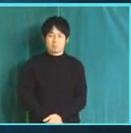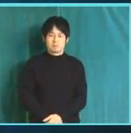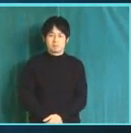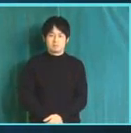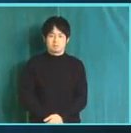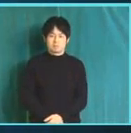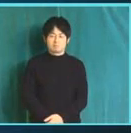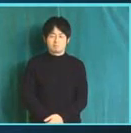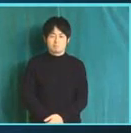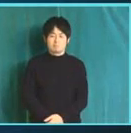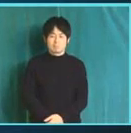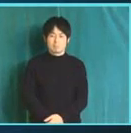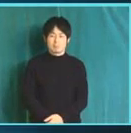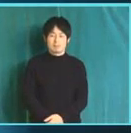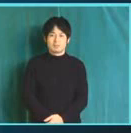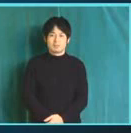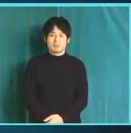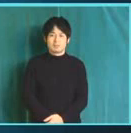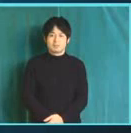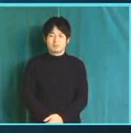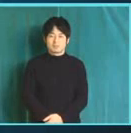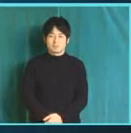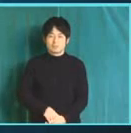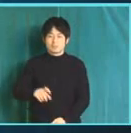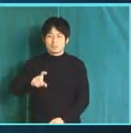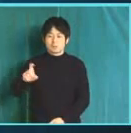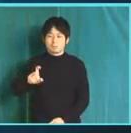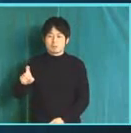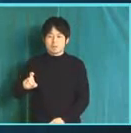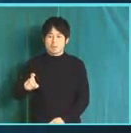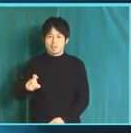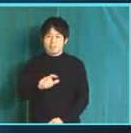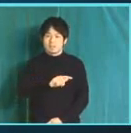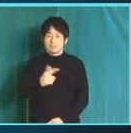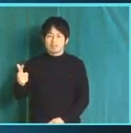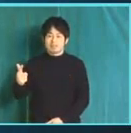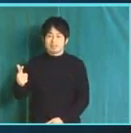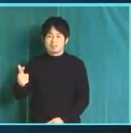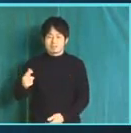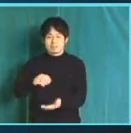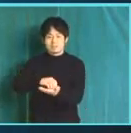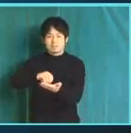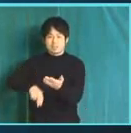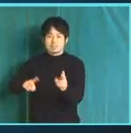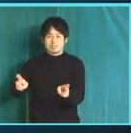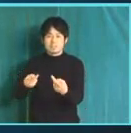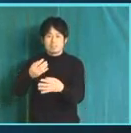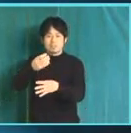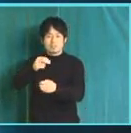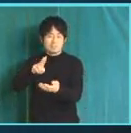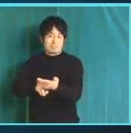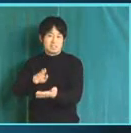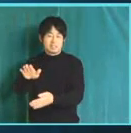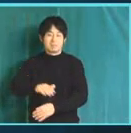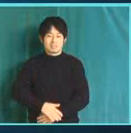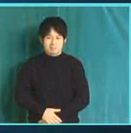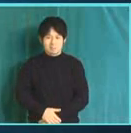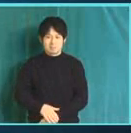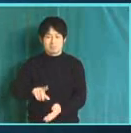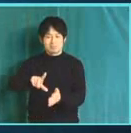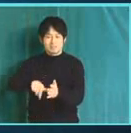モバイルバッテリー以外のものに関しては、スプレー缶などの日という日が、専用の収集日ございますので、その日